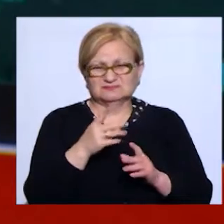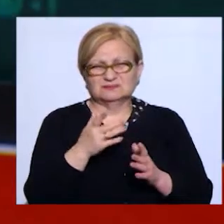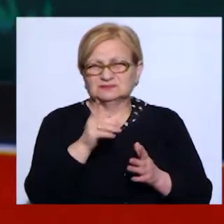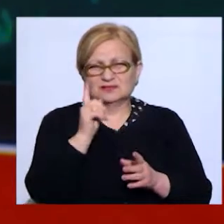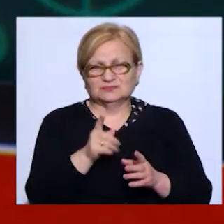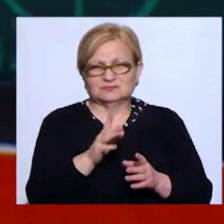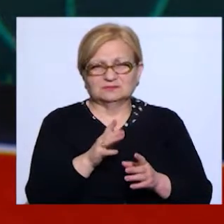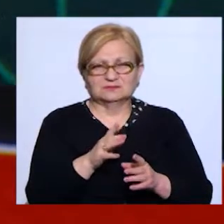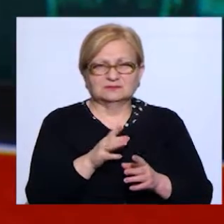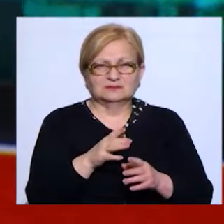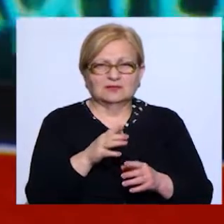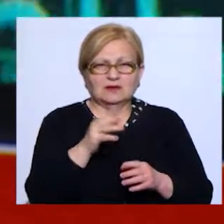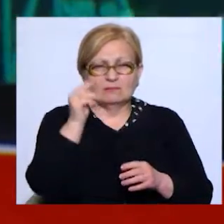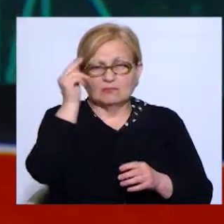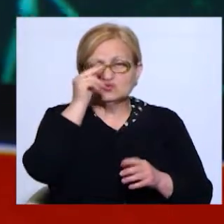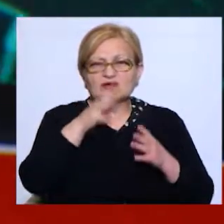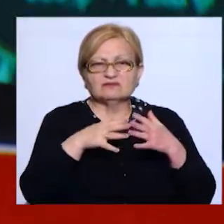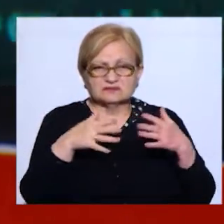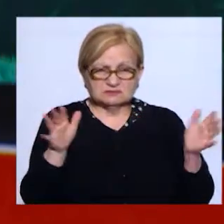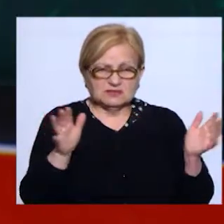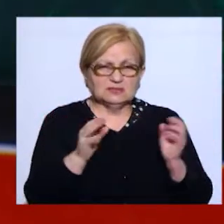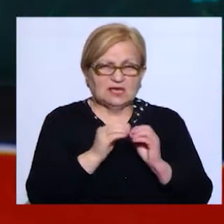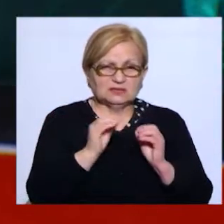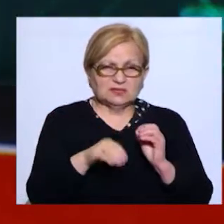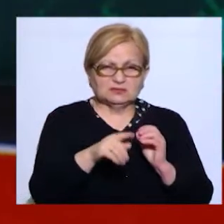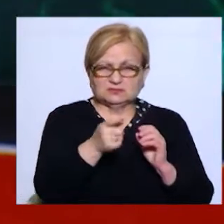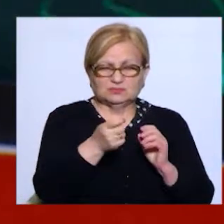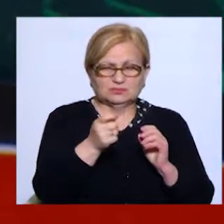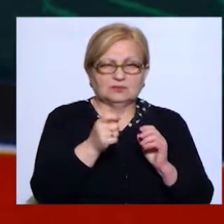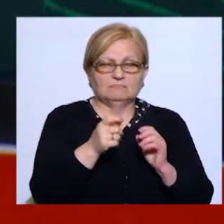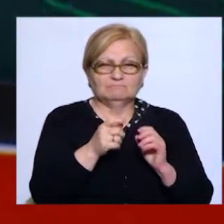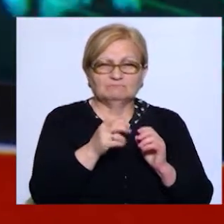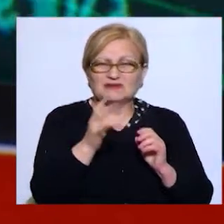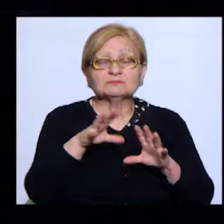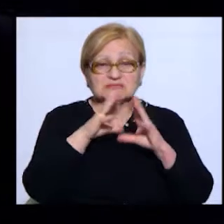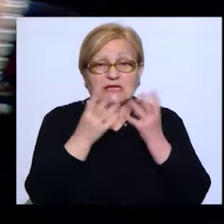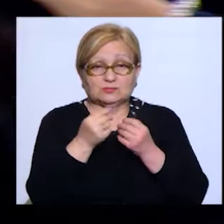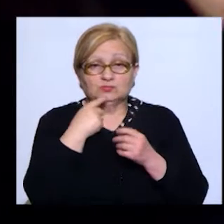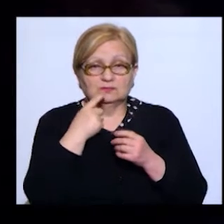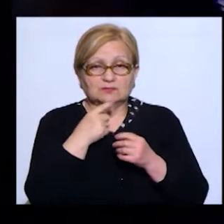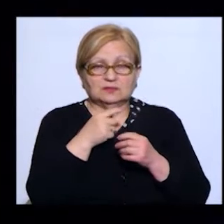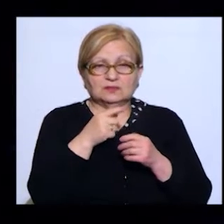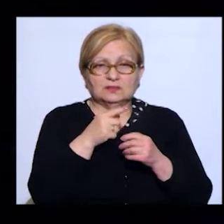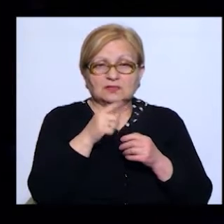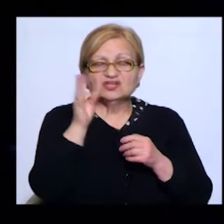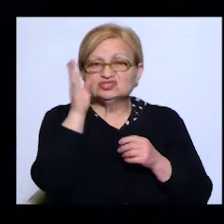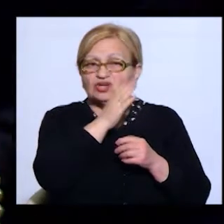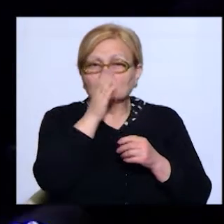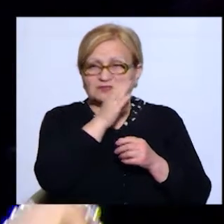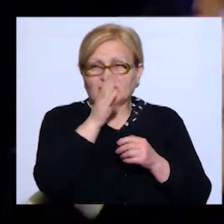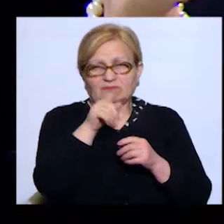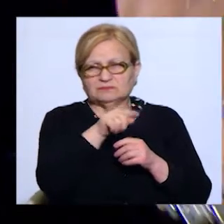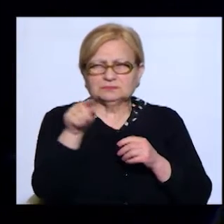არის. საქართველოში 10,000-ზე მეტი მოსწავლეა, ისე ვამბობ. ანუ ნახეთ, ანუ შემთხვევითი წესით გამოკითხე 1000